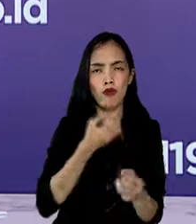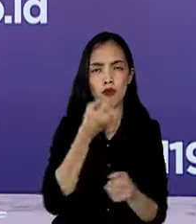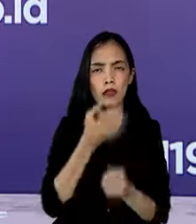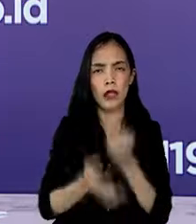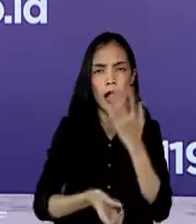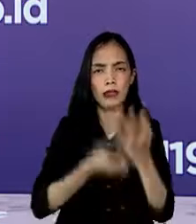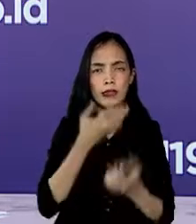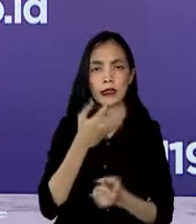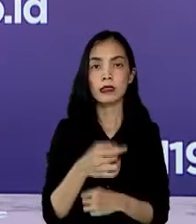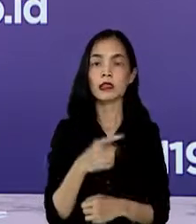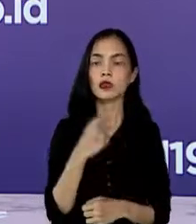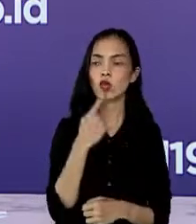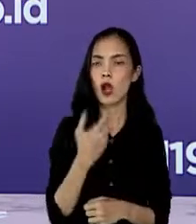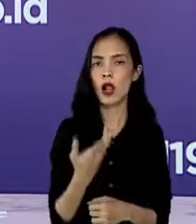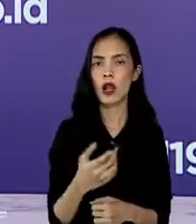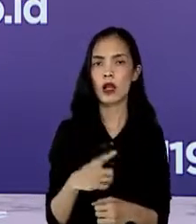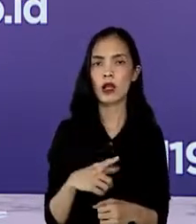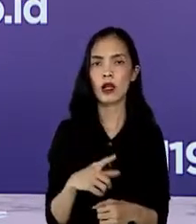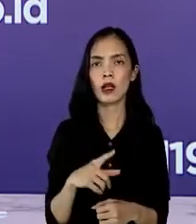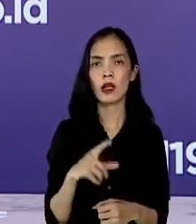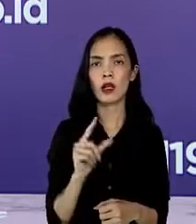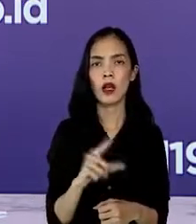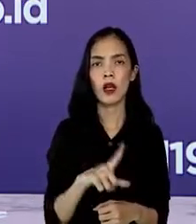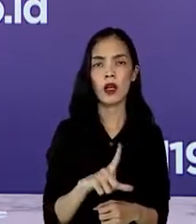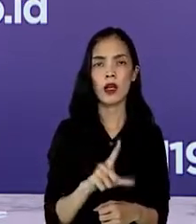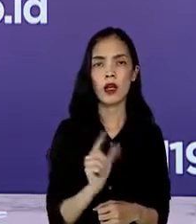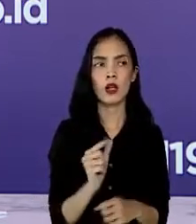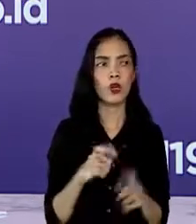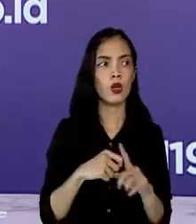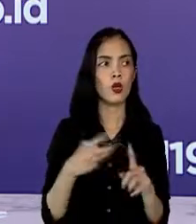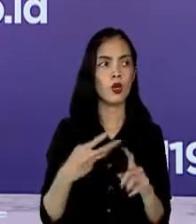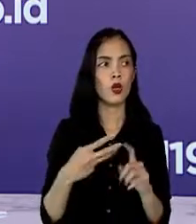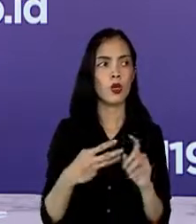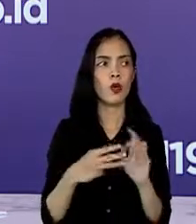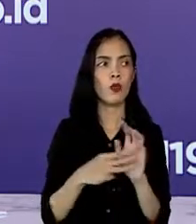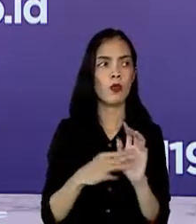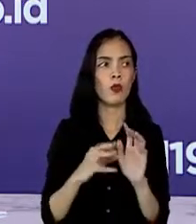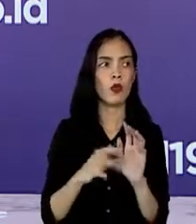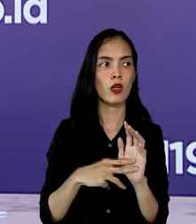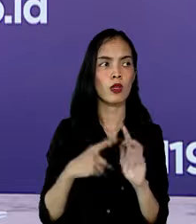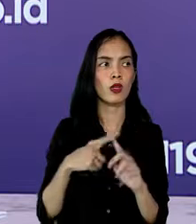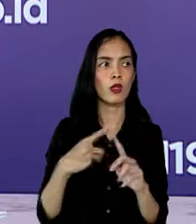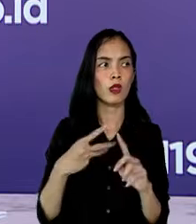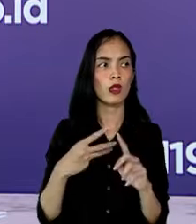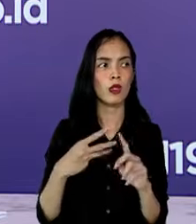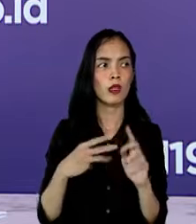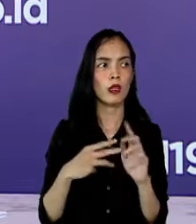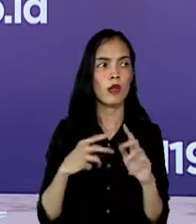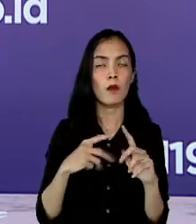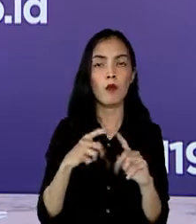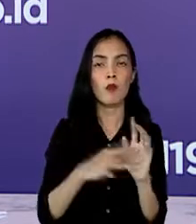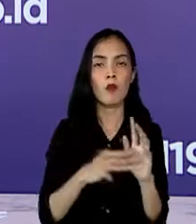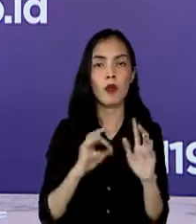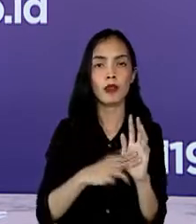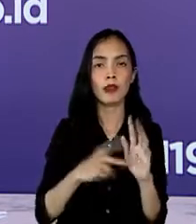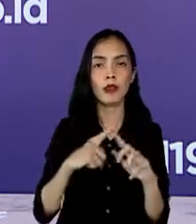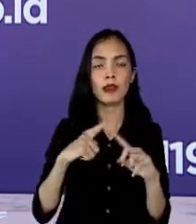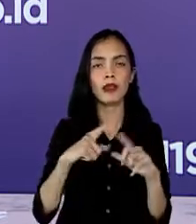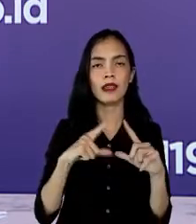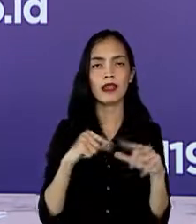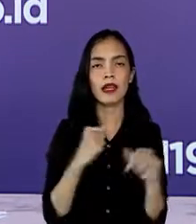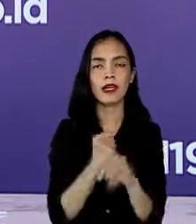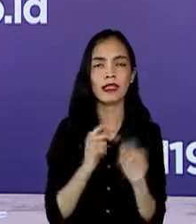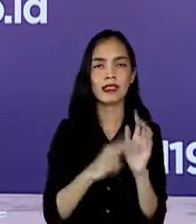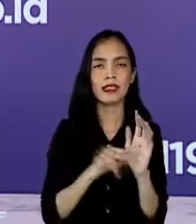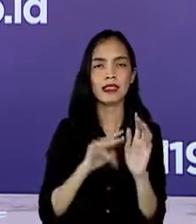terkait dengan pernyataan look mountaineer yang menyatakan semua orang yang divaksinasi akan mati